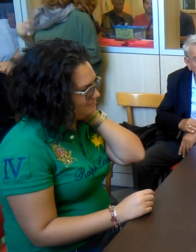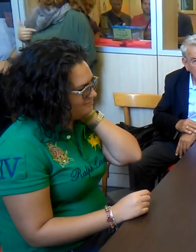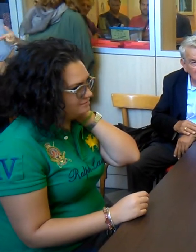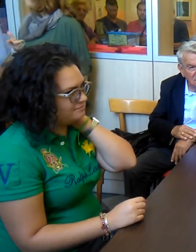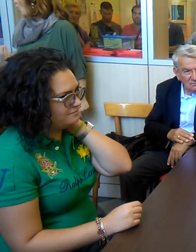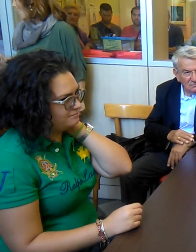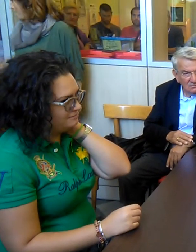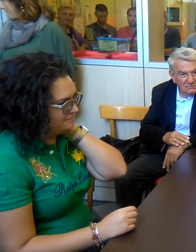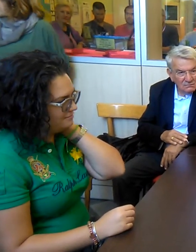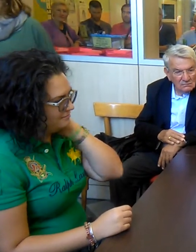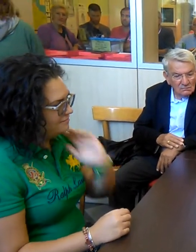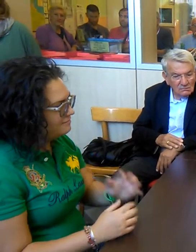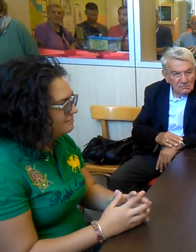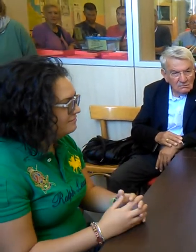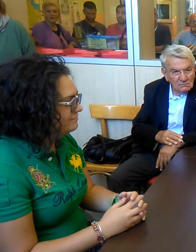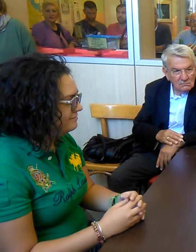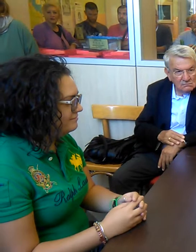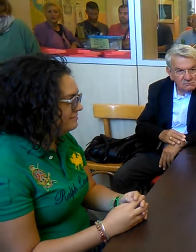Un attimo.